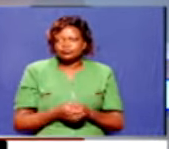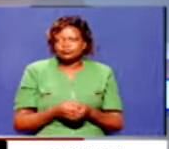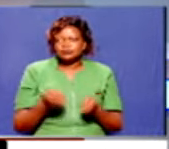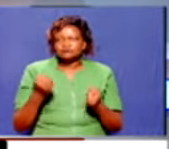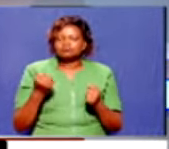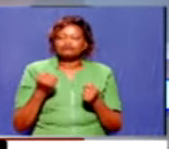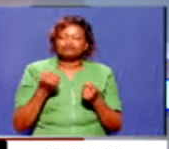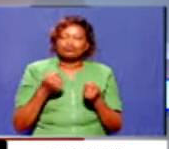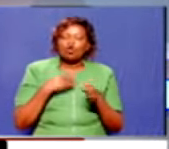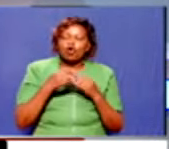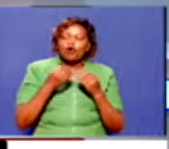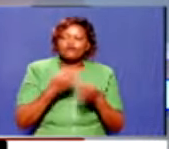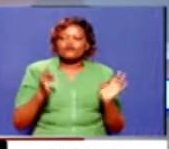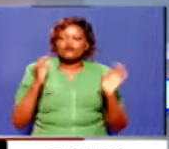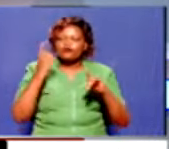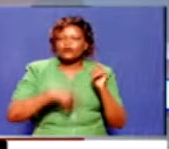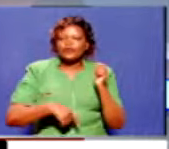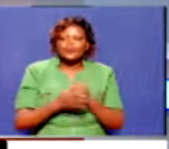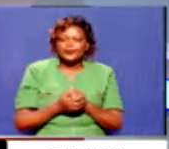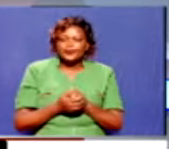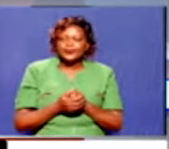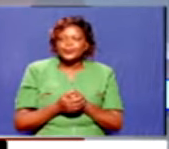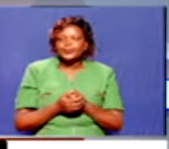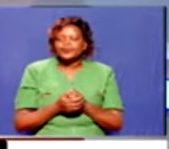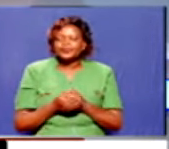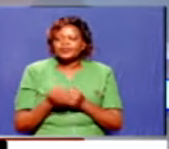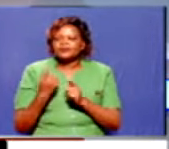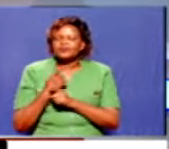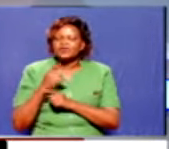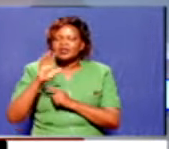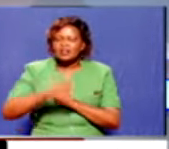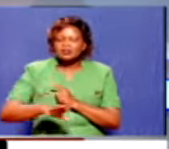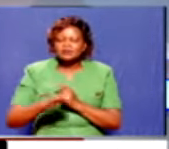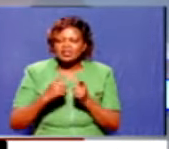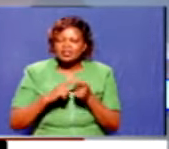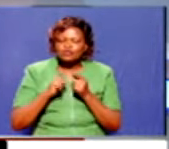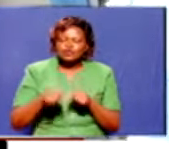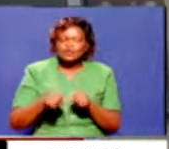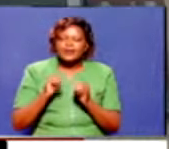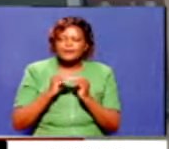chama hicho bungeni walikutana leo kuweka mikakati ya mkutano huo.